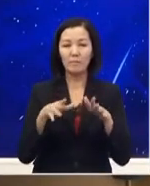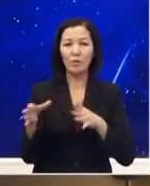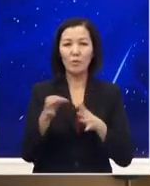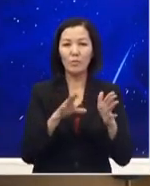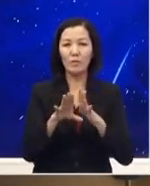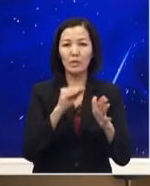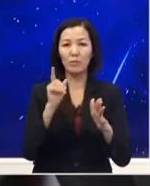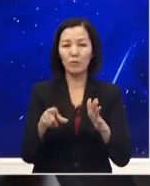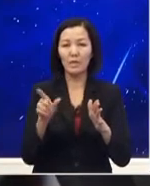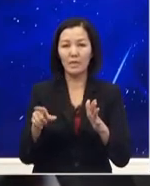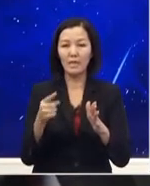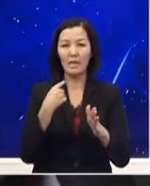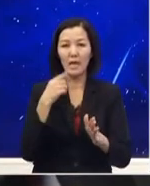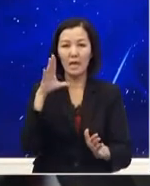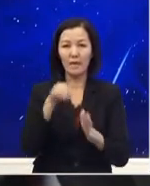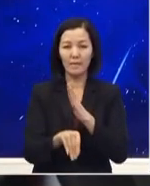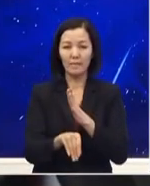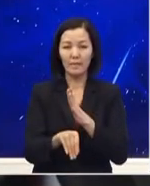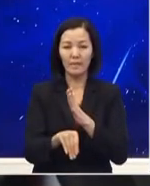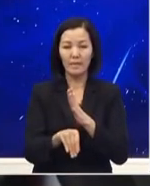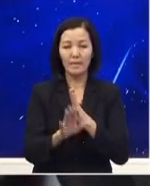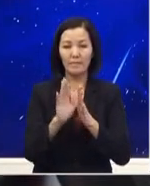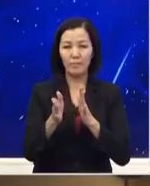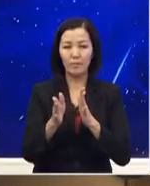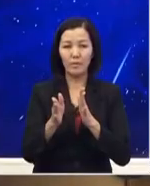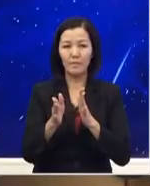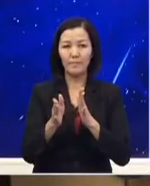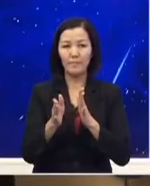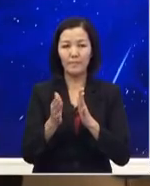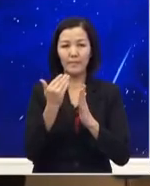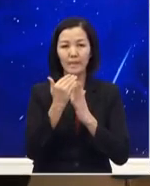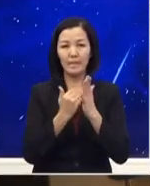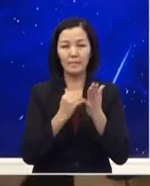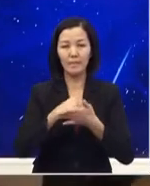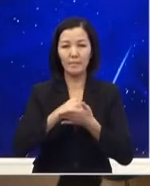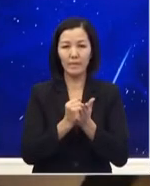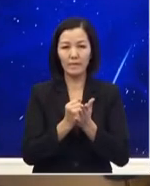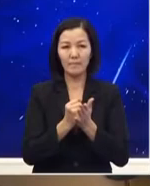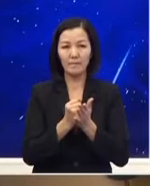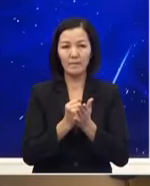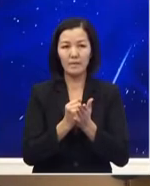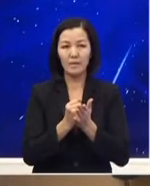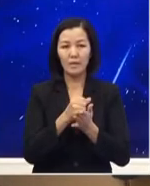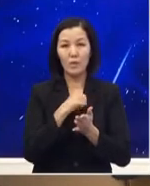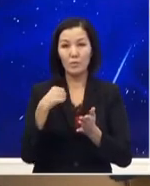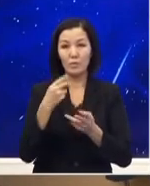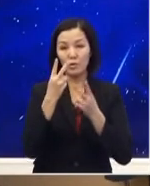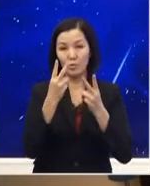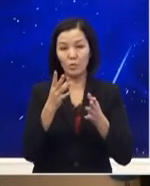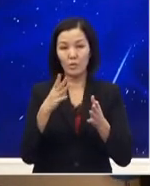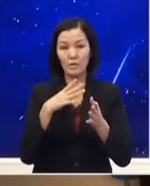мәслихаттың депутаттығына сайлаймыз. Облыстық конференцияға тізімді бекітеміз. Өздеріңіз көріп отырсыздар,